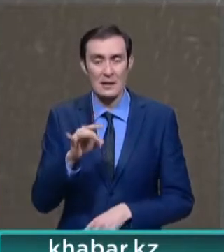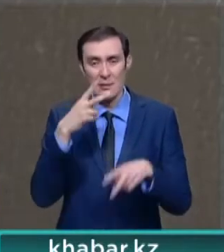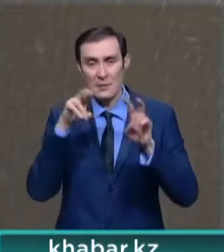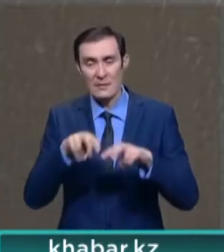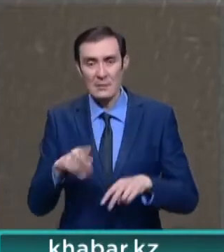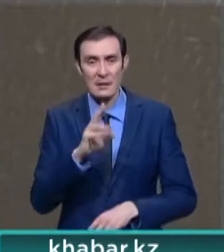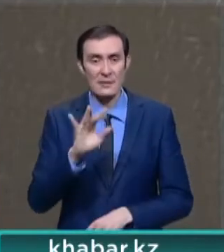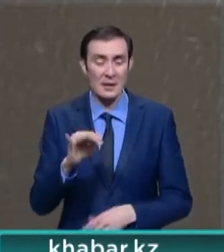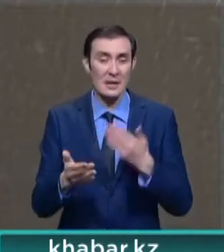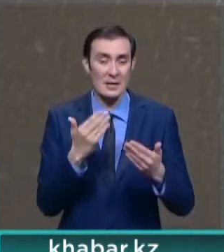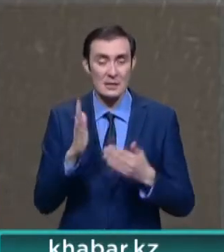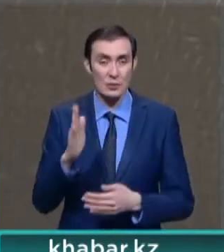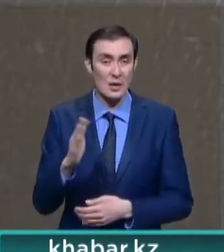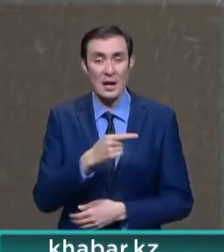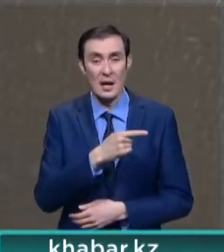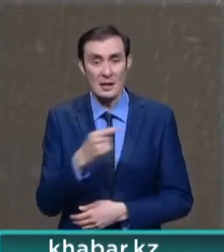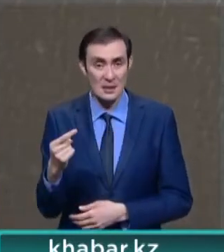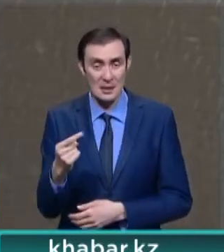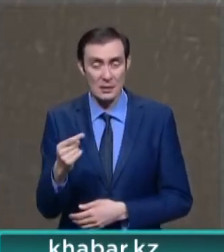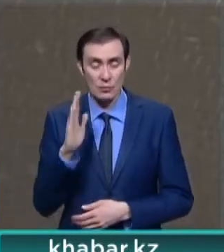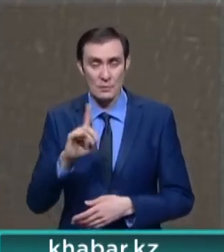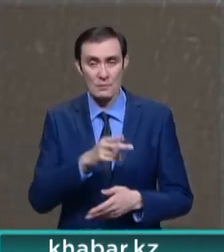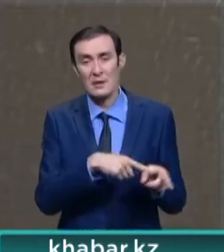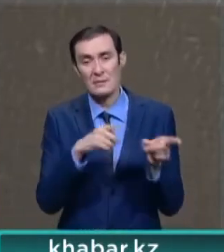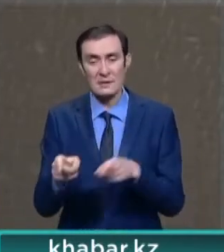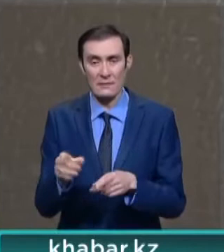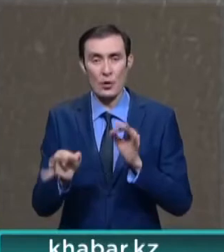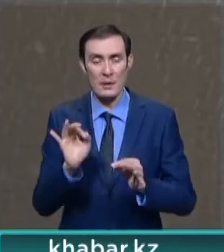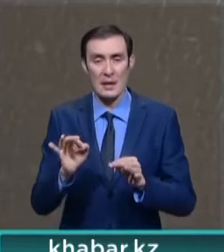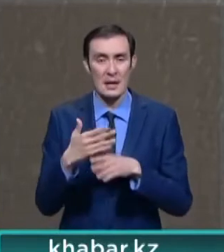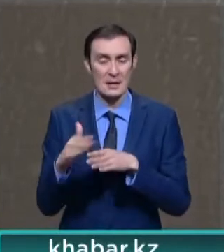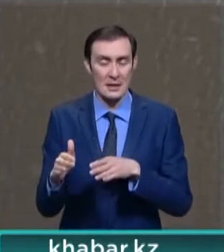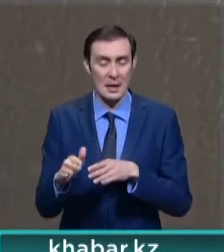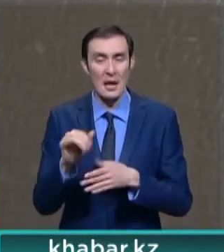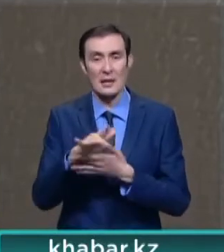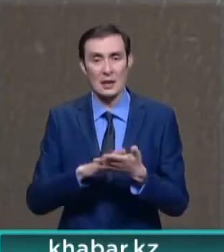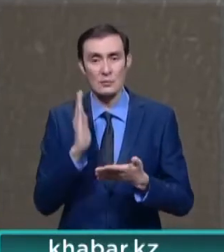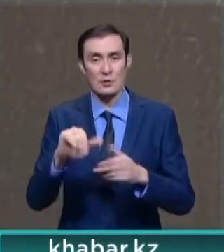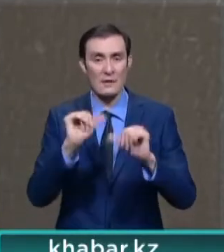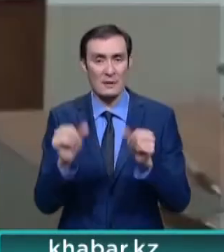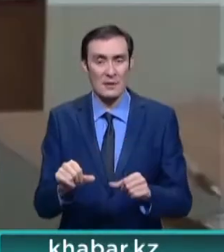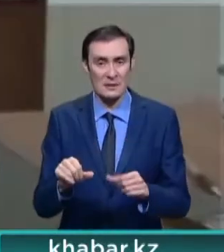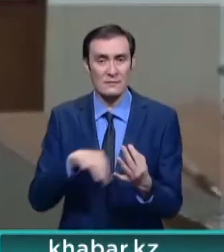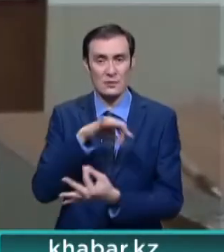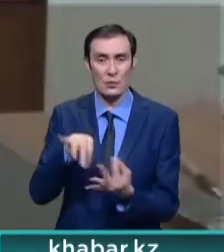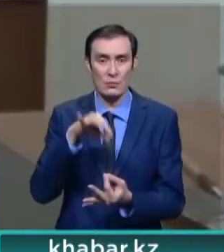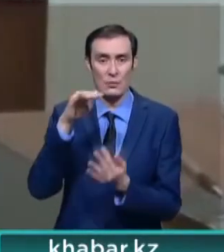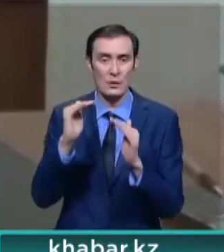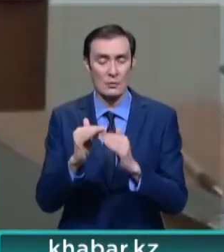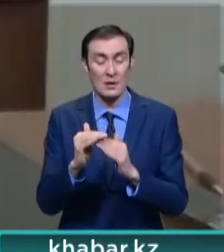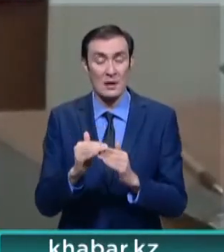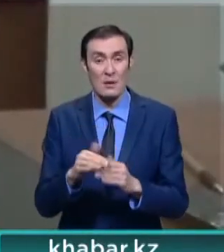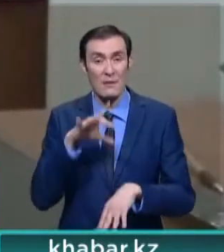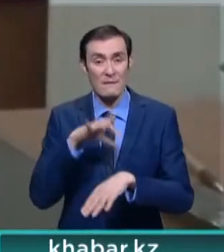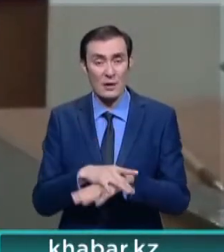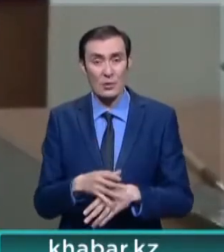При отрицательном анализе переведется в профильное отделение. Оттуда будет оформляться дом ребенка. По факту оставления в